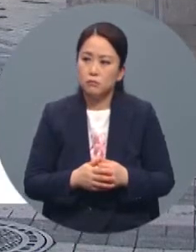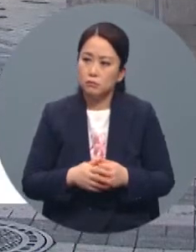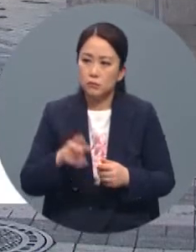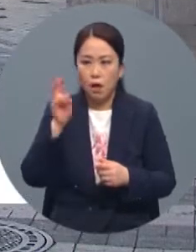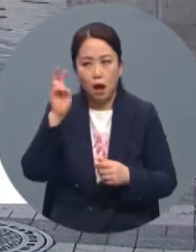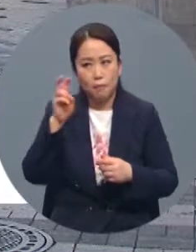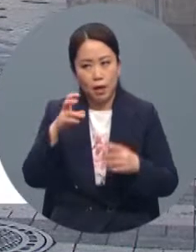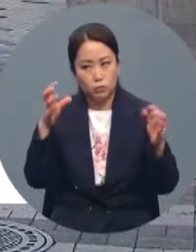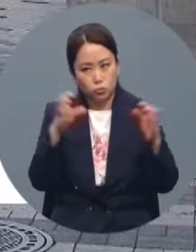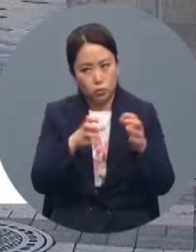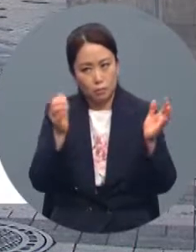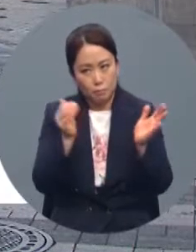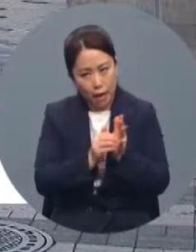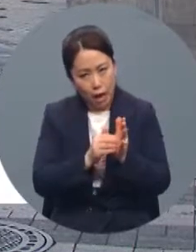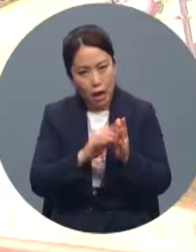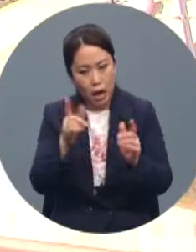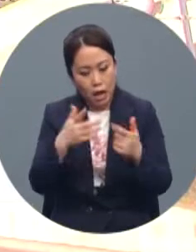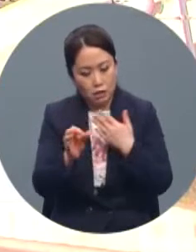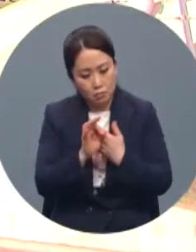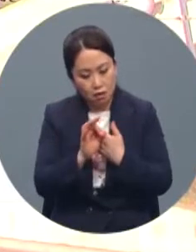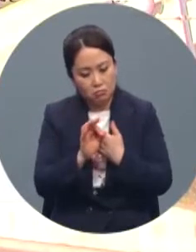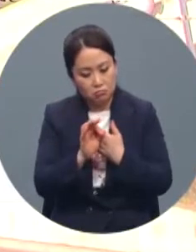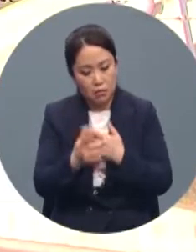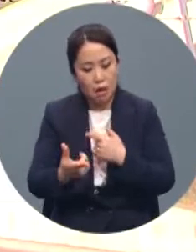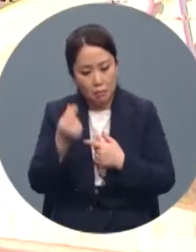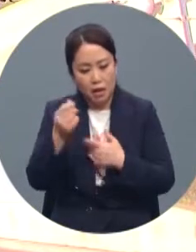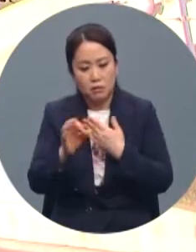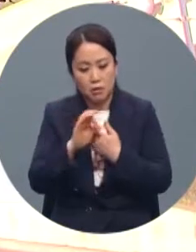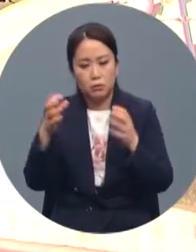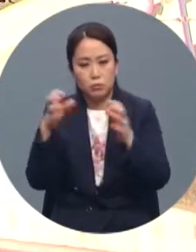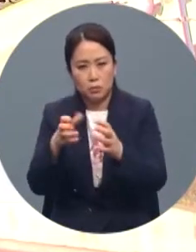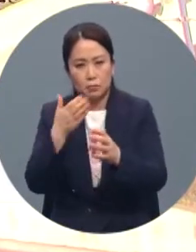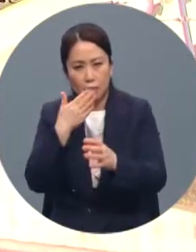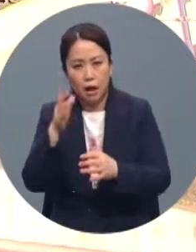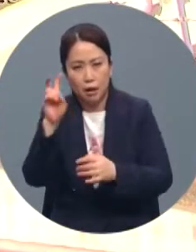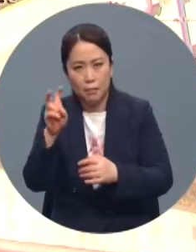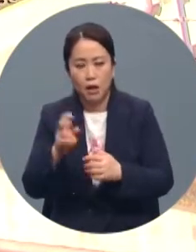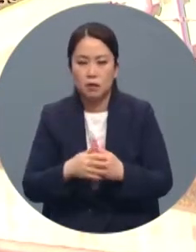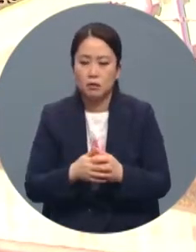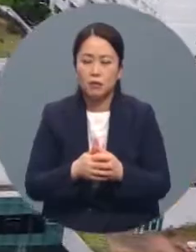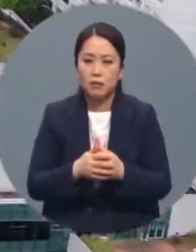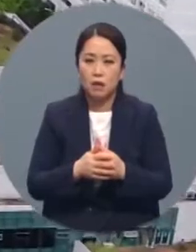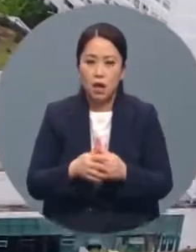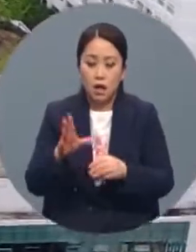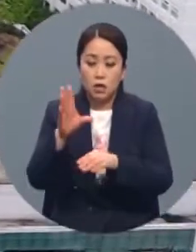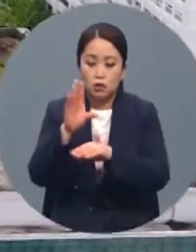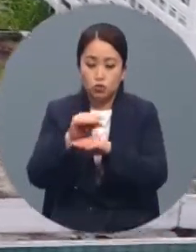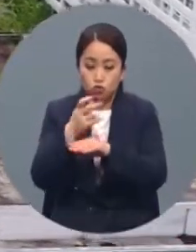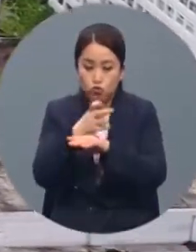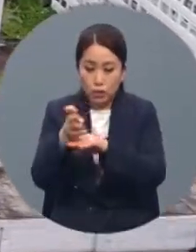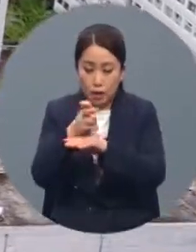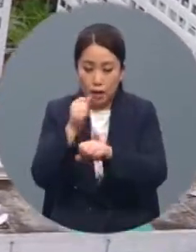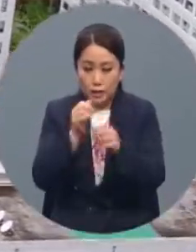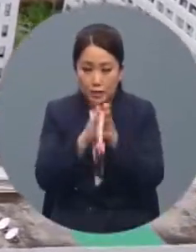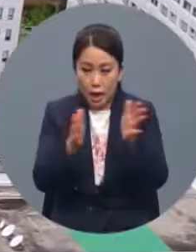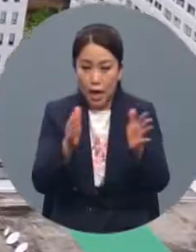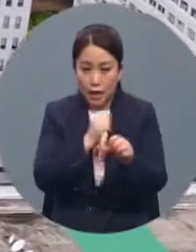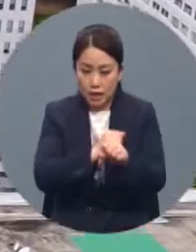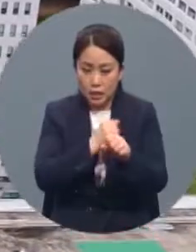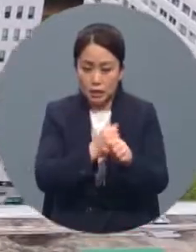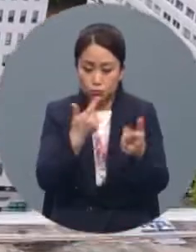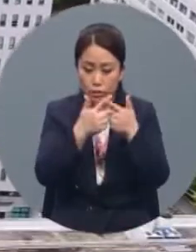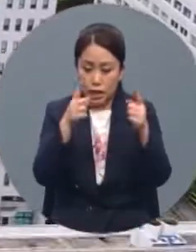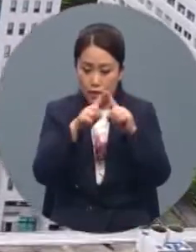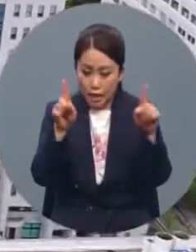소집했거나 조만간 소집할거나 둘 중에 한 개인 걸로 알고 있습니다. 취재가 시작된 뒤 대학 측은 부랴부랴 관련